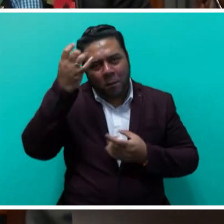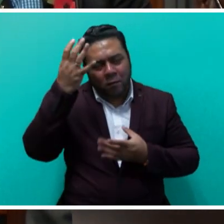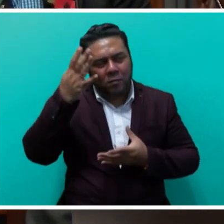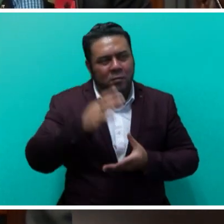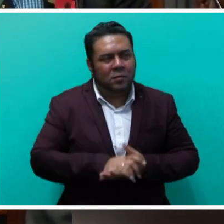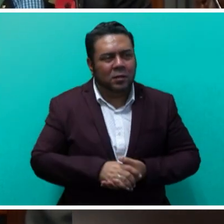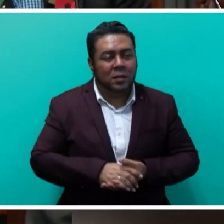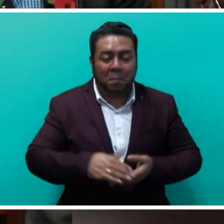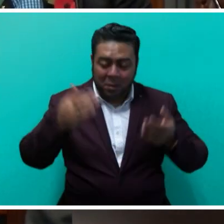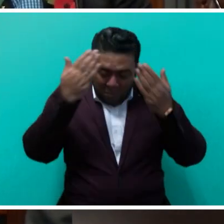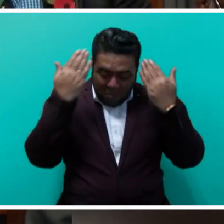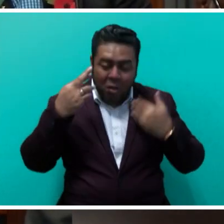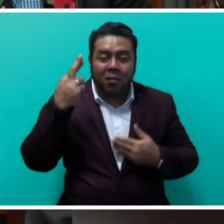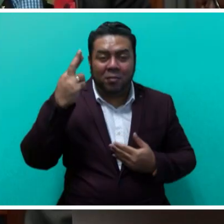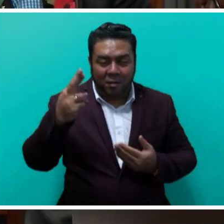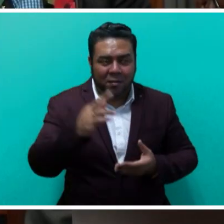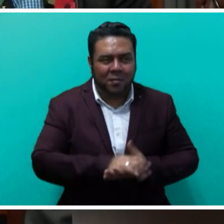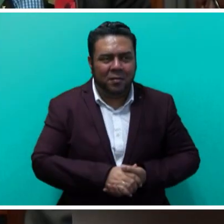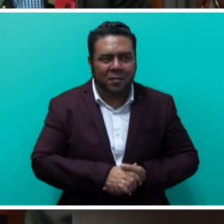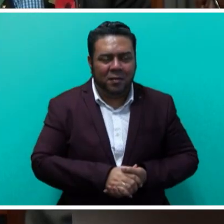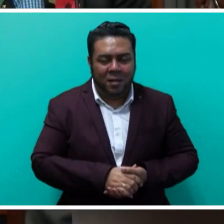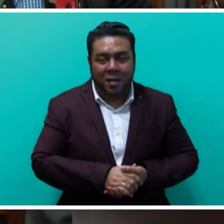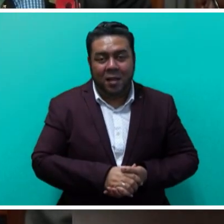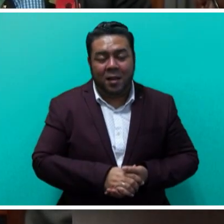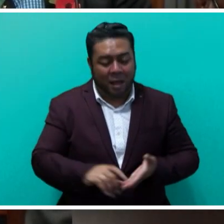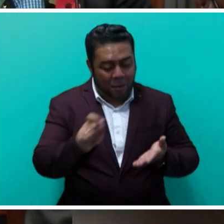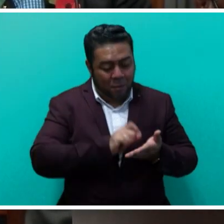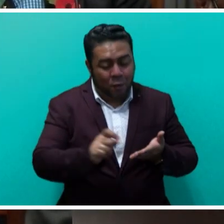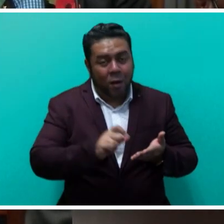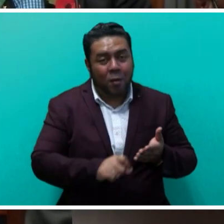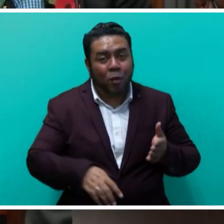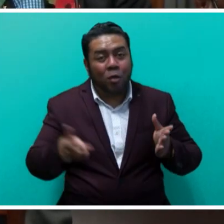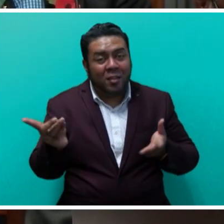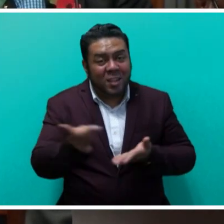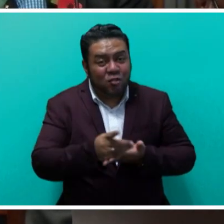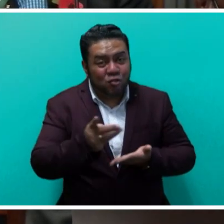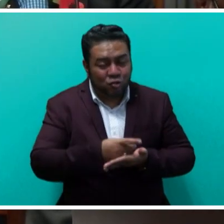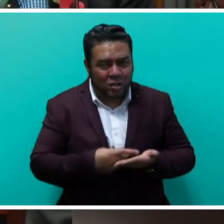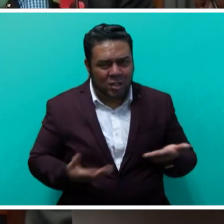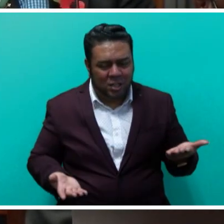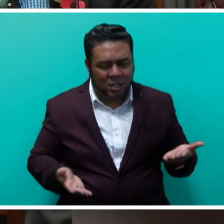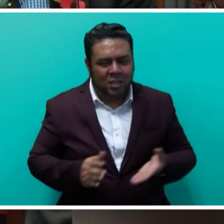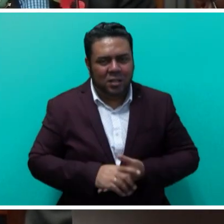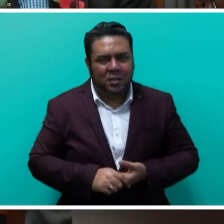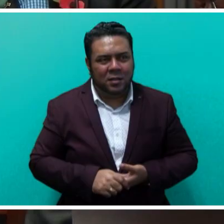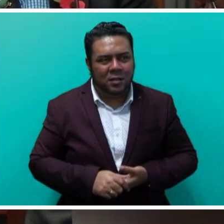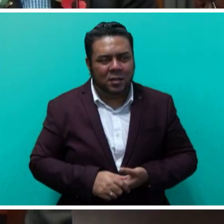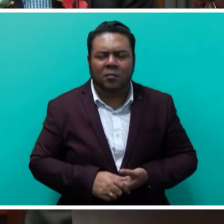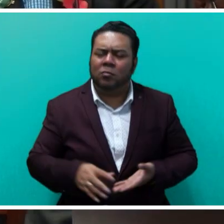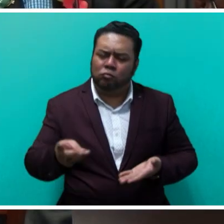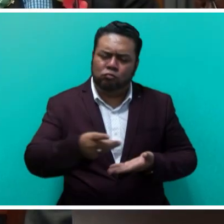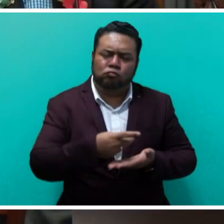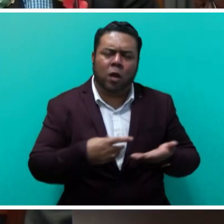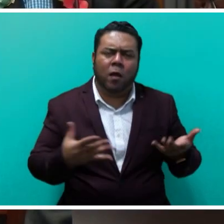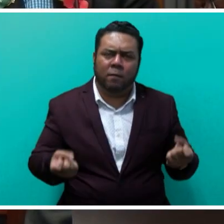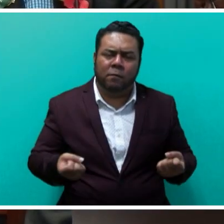Turanga na spika, na i vola vosa, sena Dixon Ri, ni vosa, e sa mai tavodi oti e na